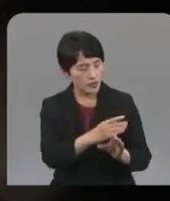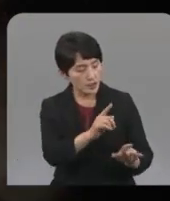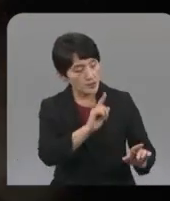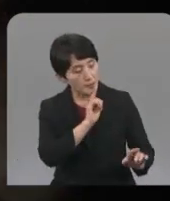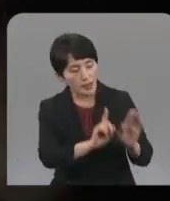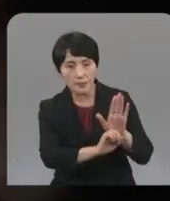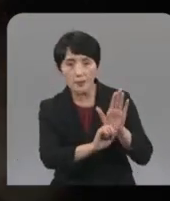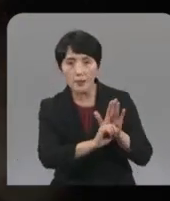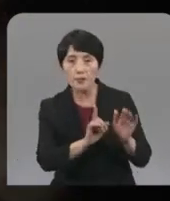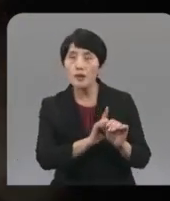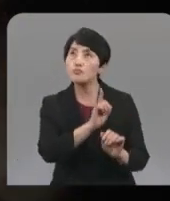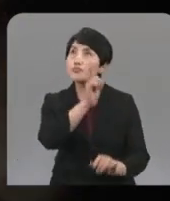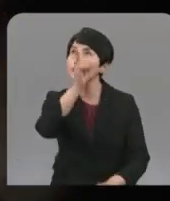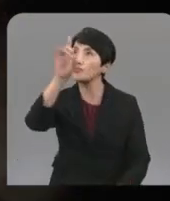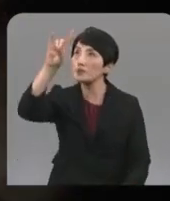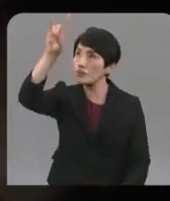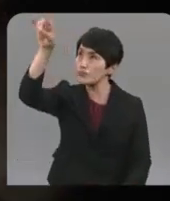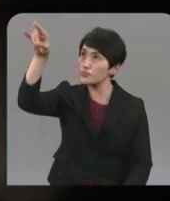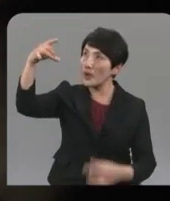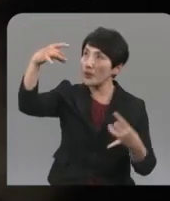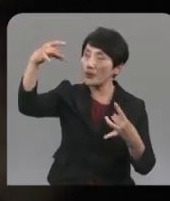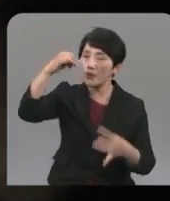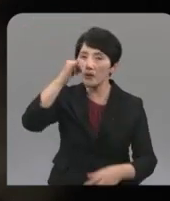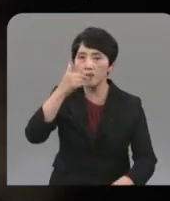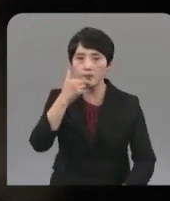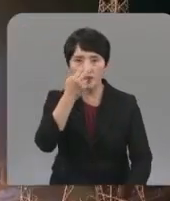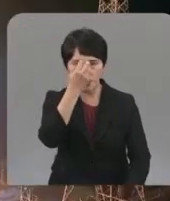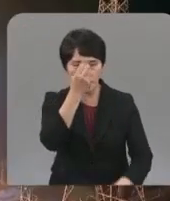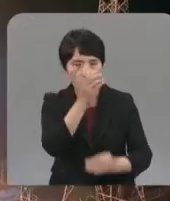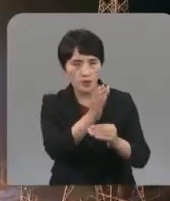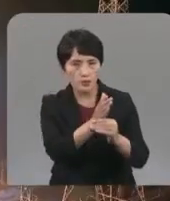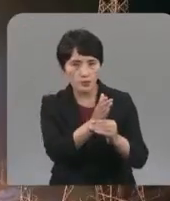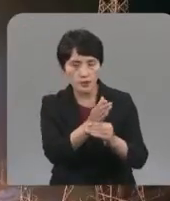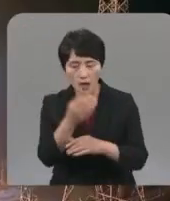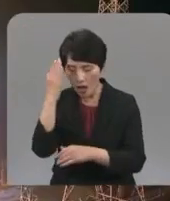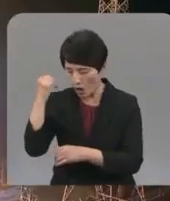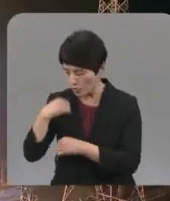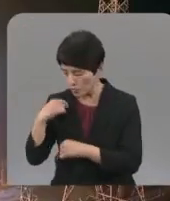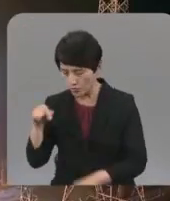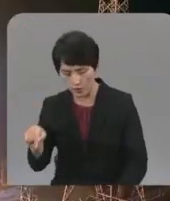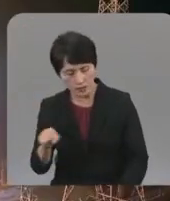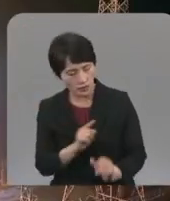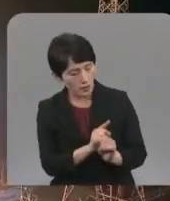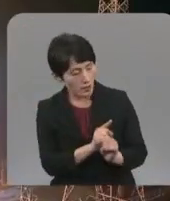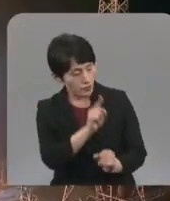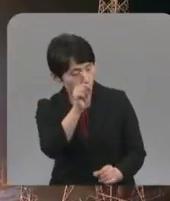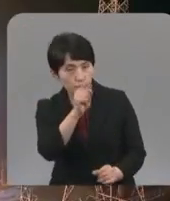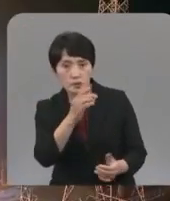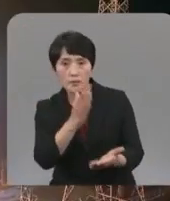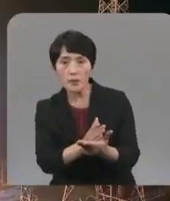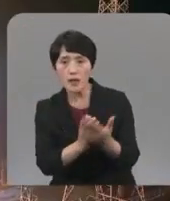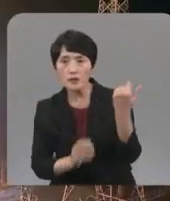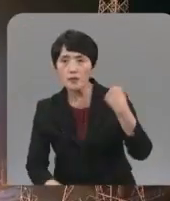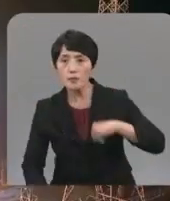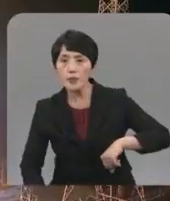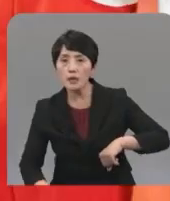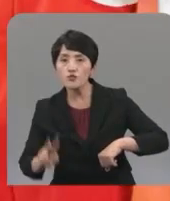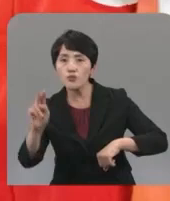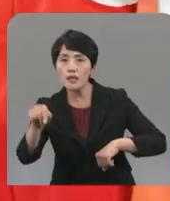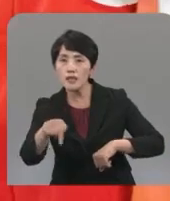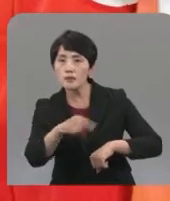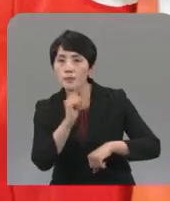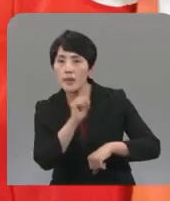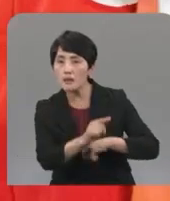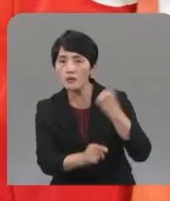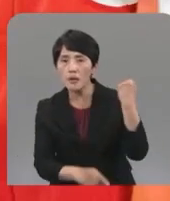Bản là nước đóng vai trò điều phối vùng Hàng Hải trong khu vực của tổ chức Hàng hải Quốc tế về việc sẽ phóng một vệ tinh nhân tạo trong khoảng thời gian từ